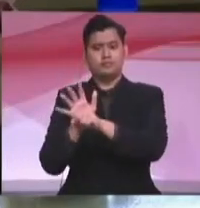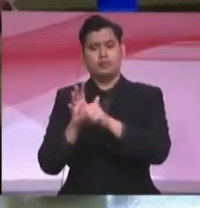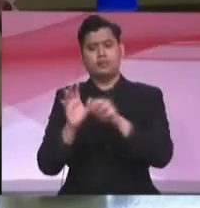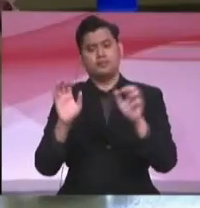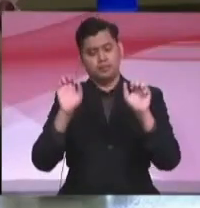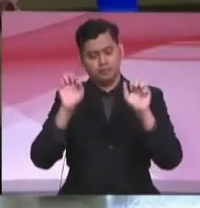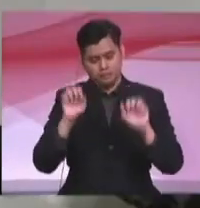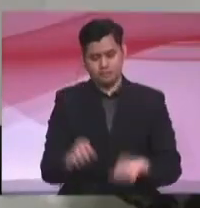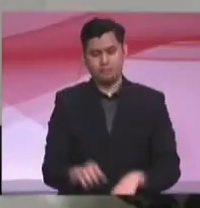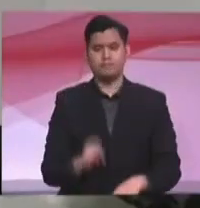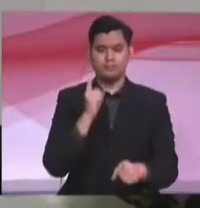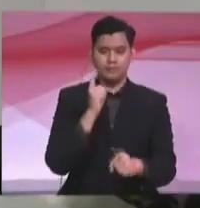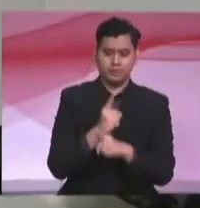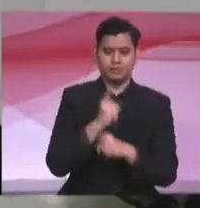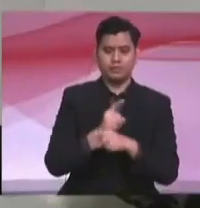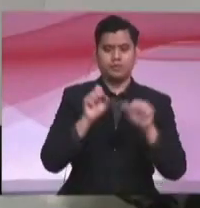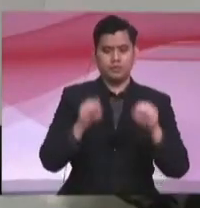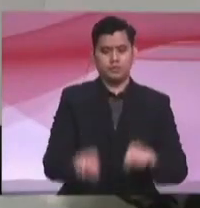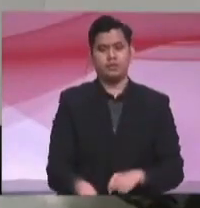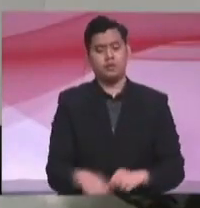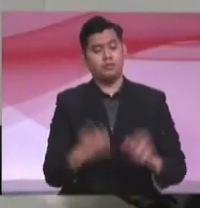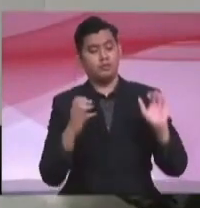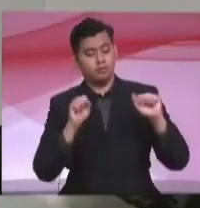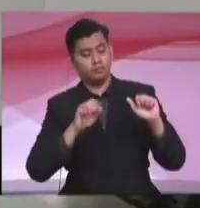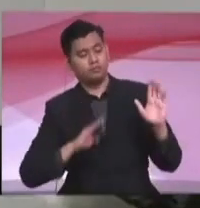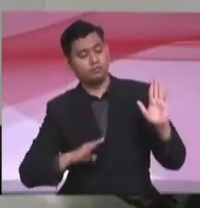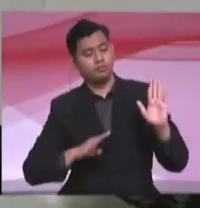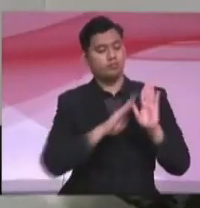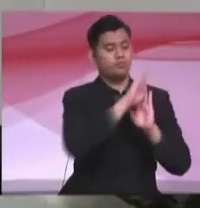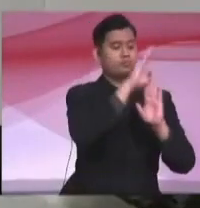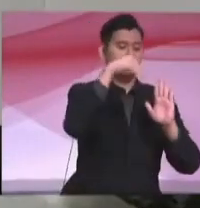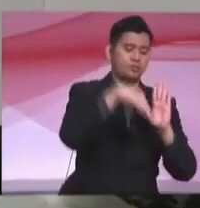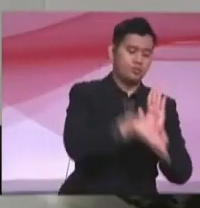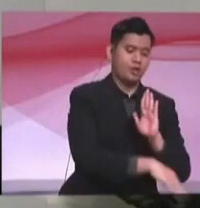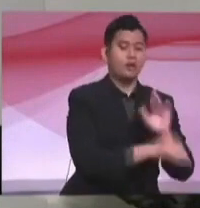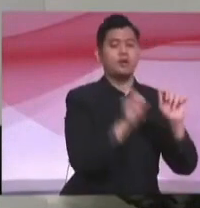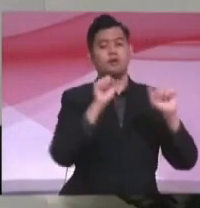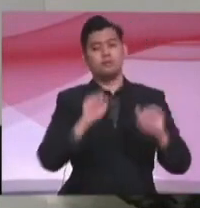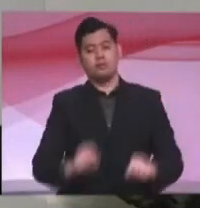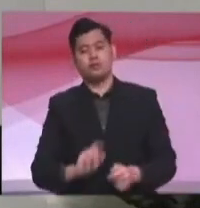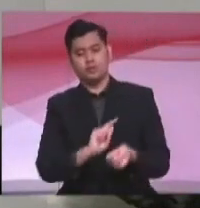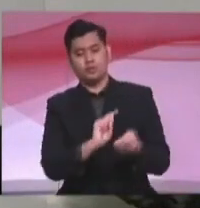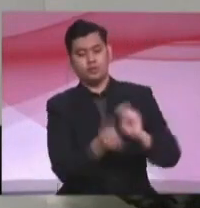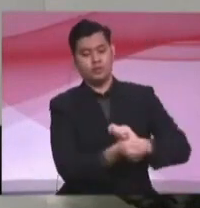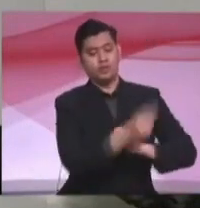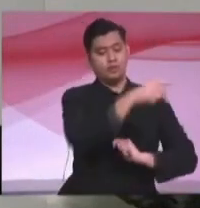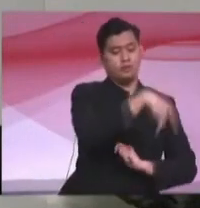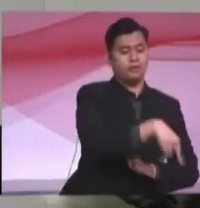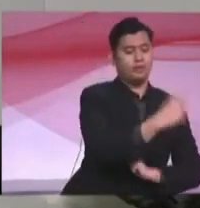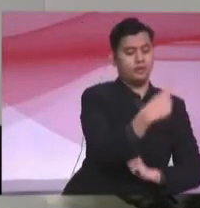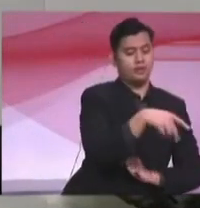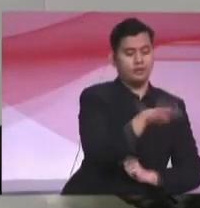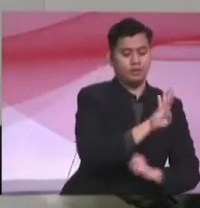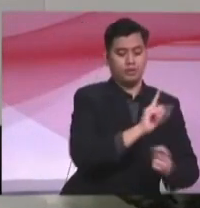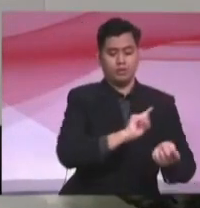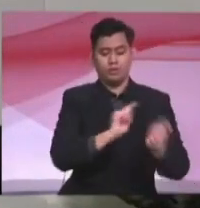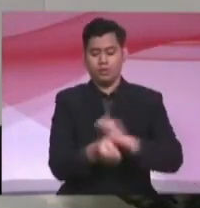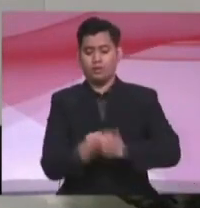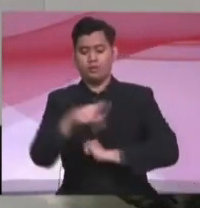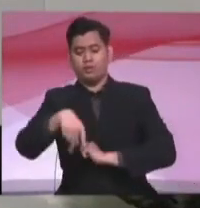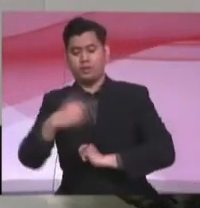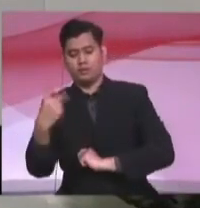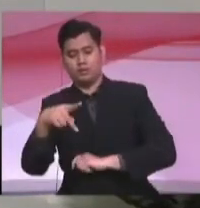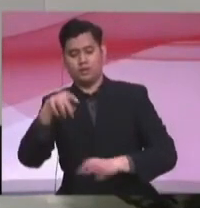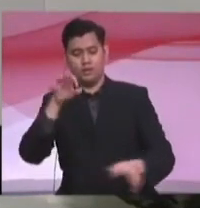Ya, yeah, boleh. Terima kasih. Dia boleh yes. Dia boleh naik PKPB jadi PKP kalau kes